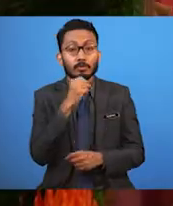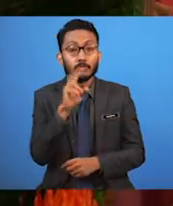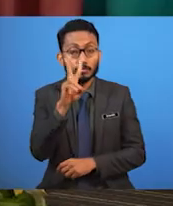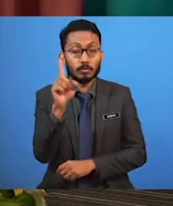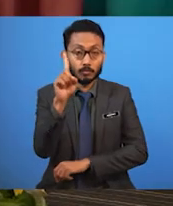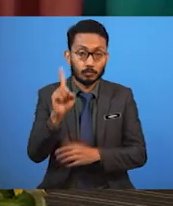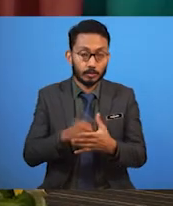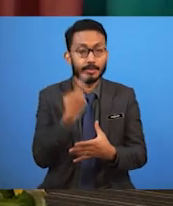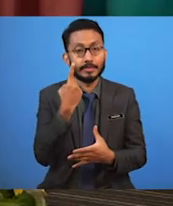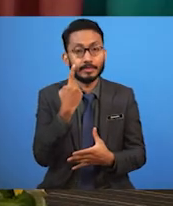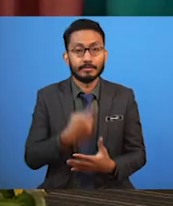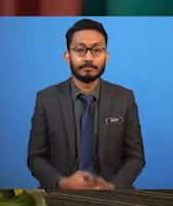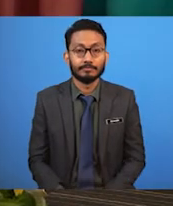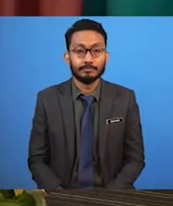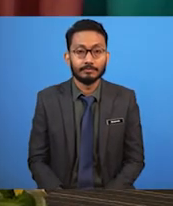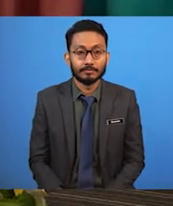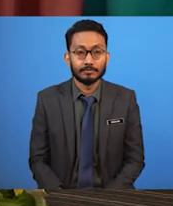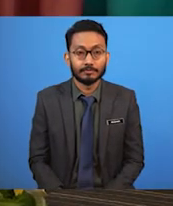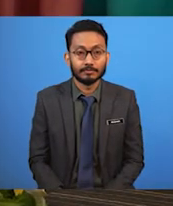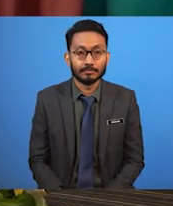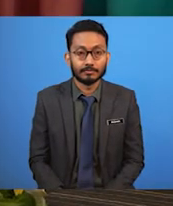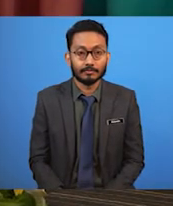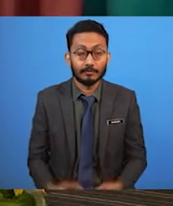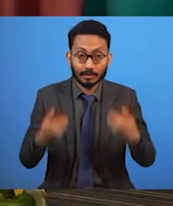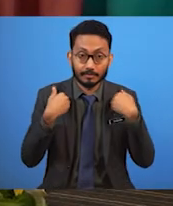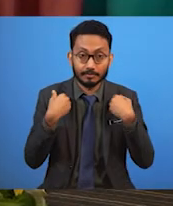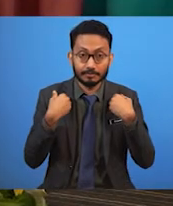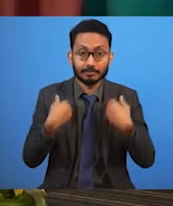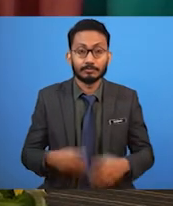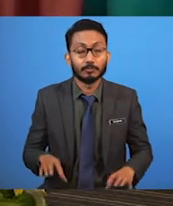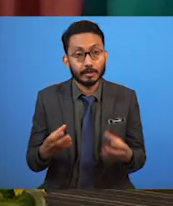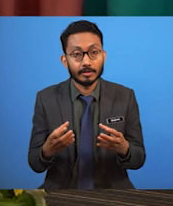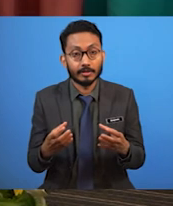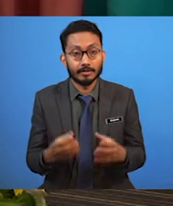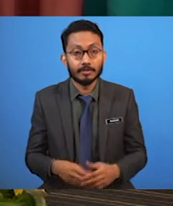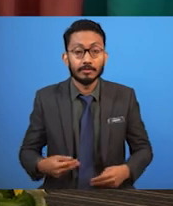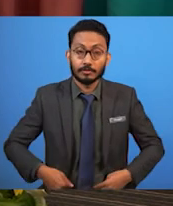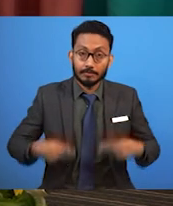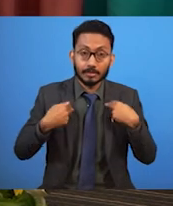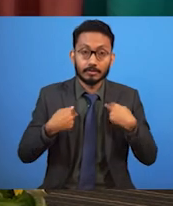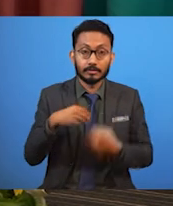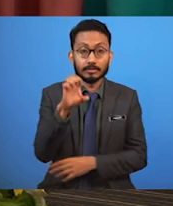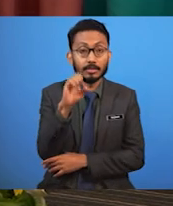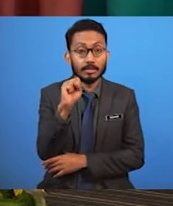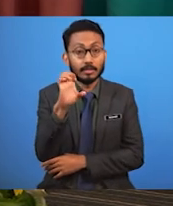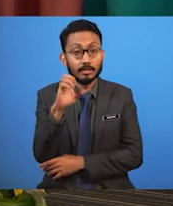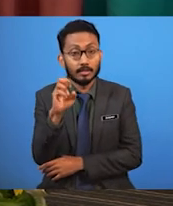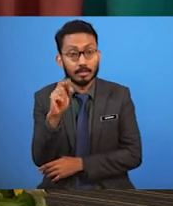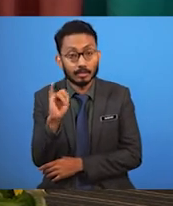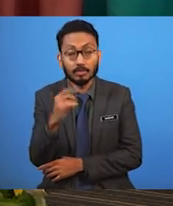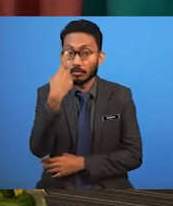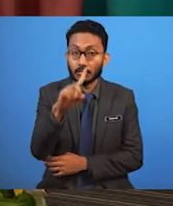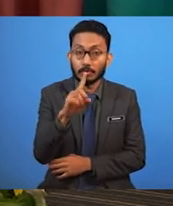bulan. Penghasilan hidupan seni ini sangat penting dalam industri pembenihan ikan air